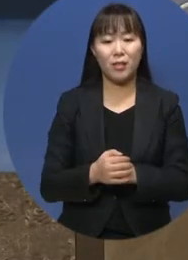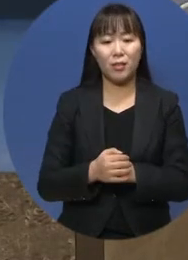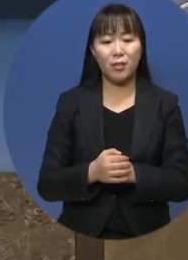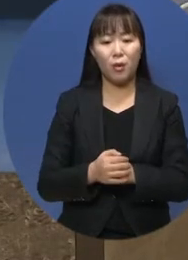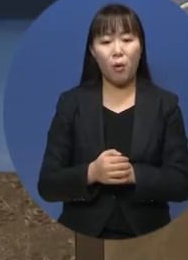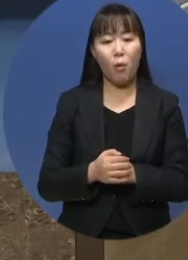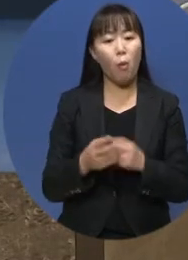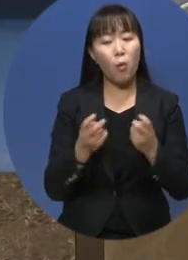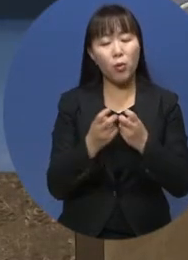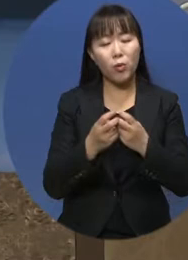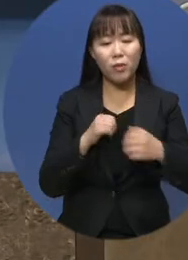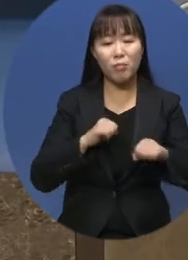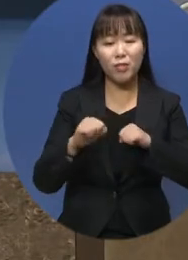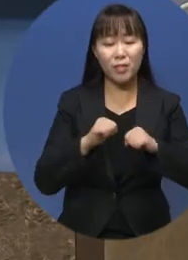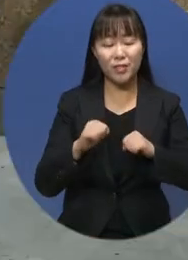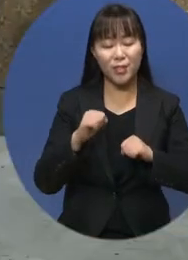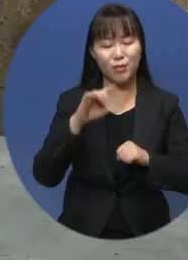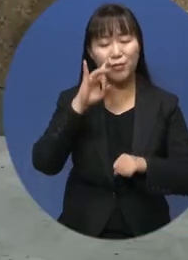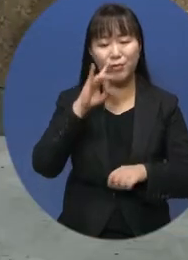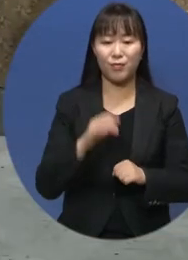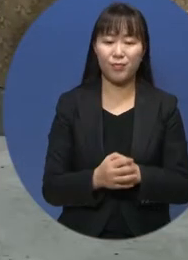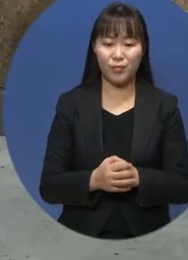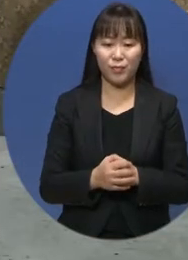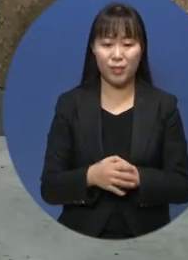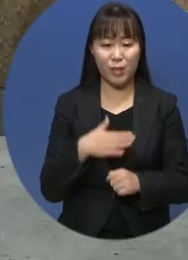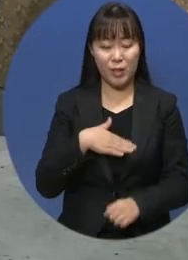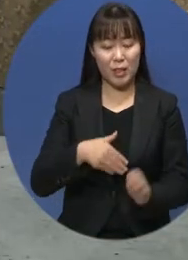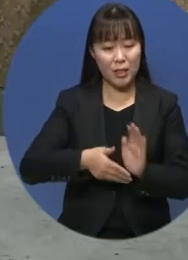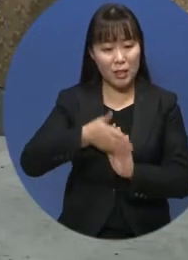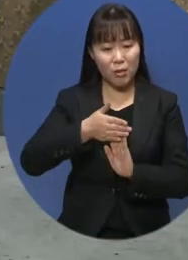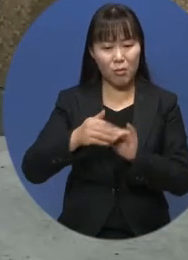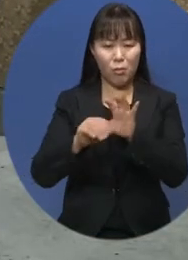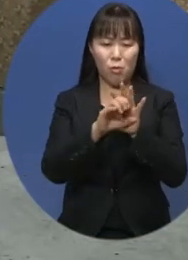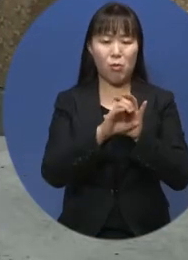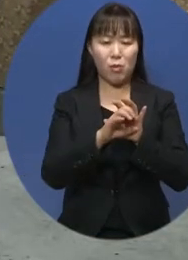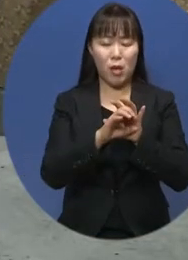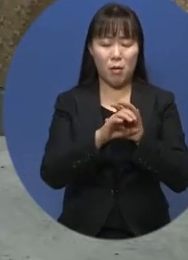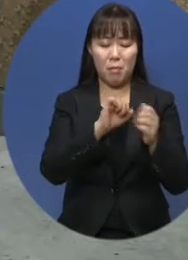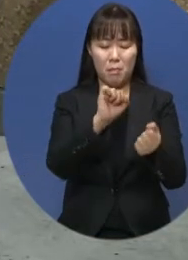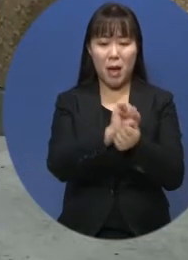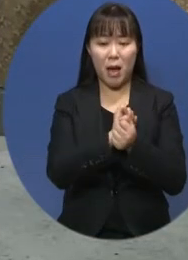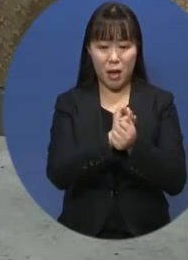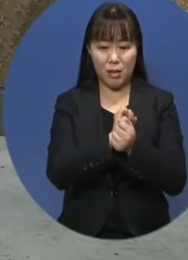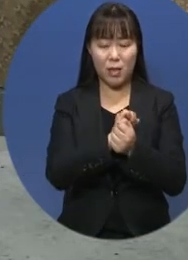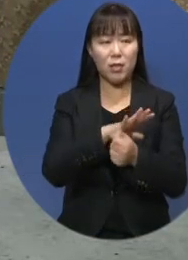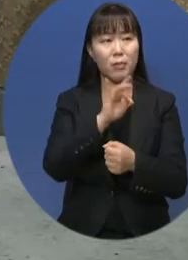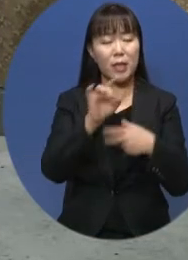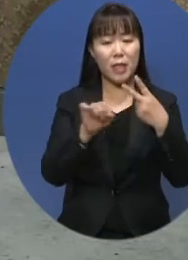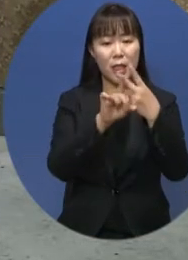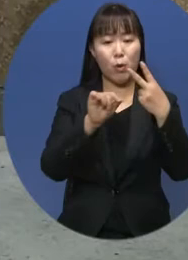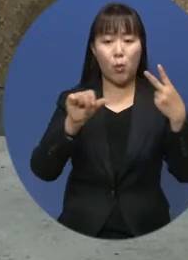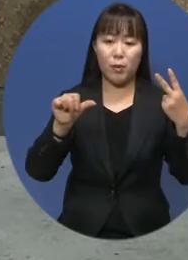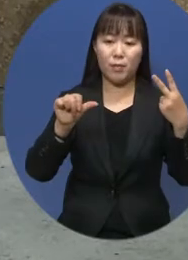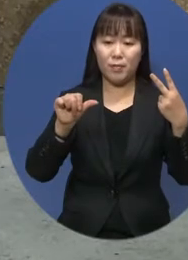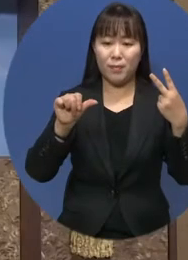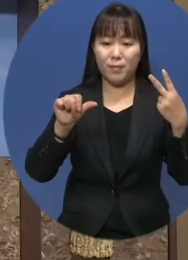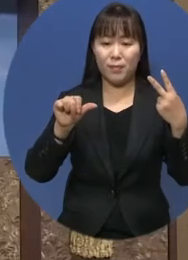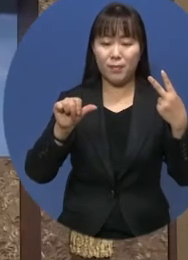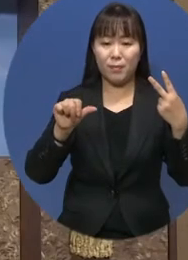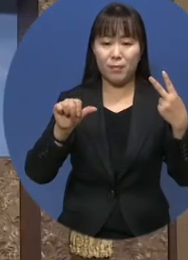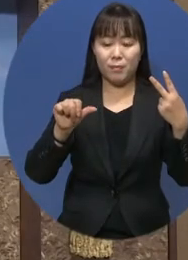대해서 어떻게 대응 하셨나요 어 구리 씨가 코로나 간 제가 처음 나온게 예 어 이 올 5 일이에요 아